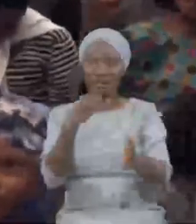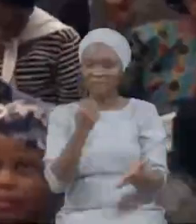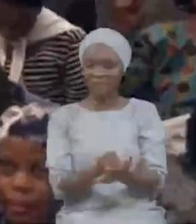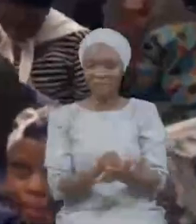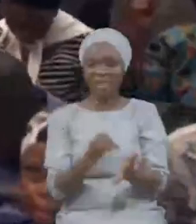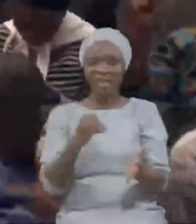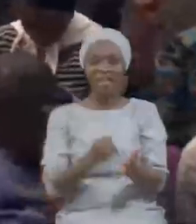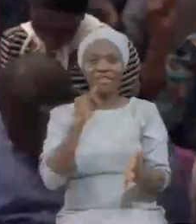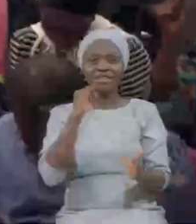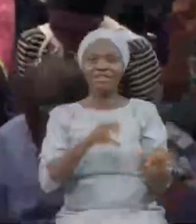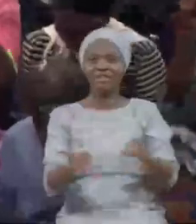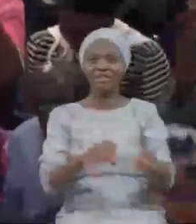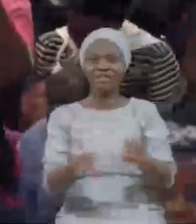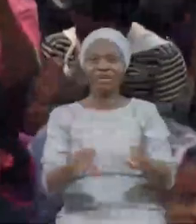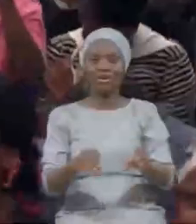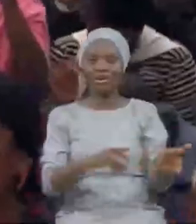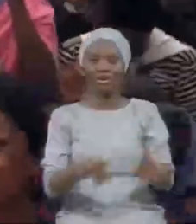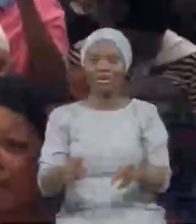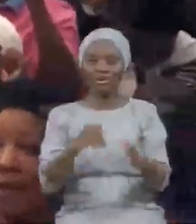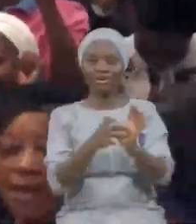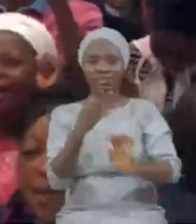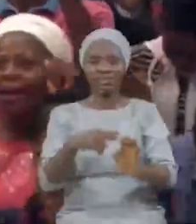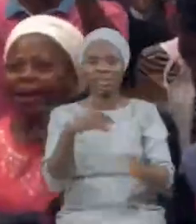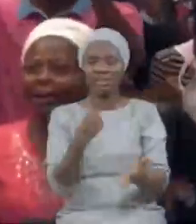C'est fait au nom de Jésus-Christ.